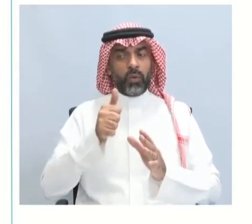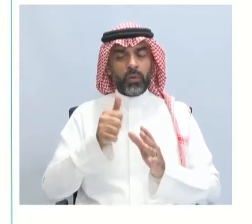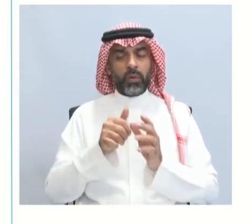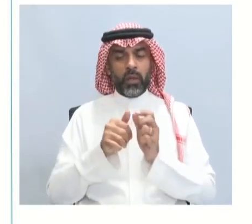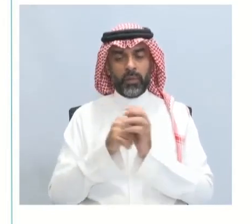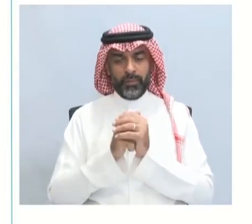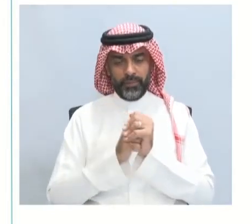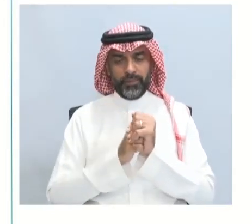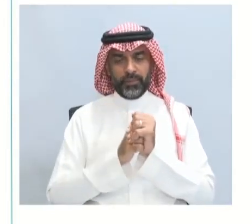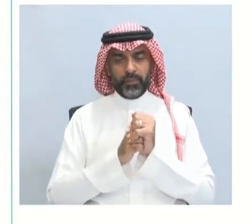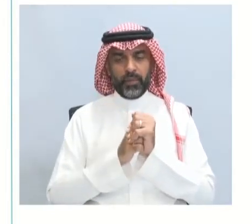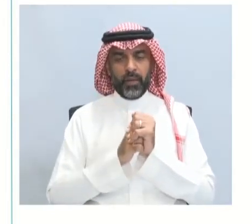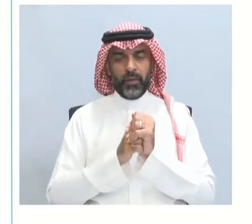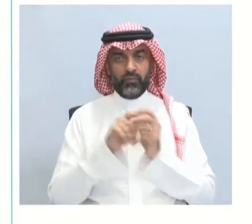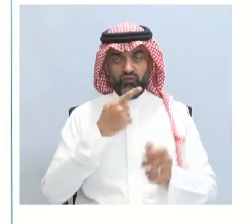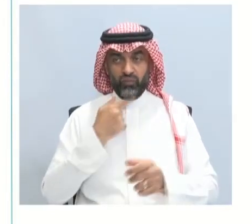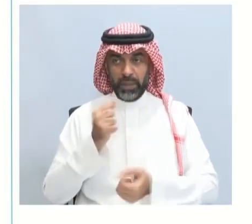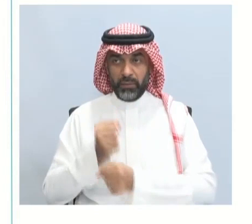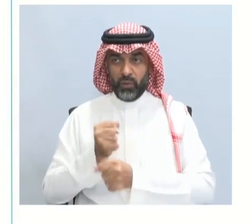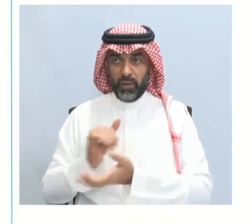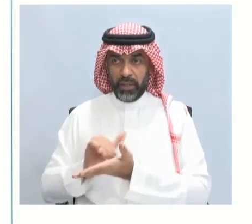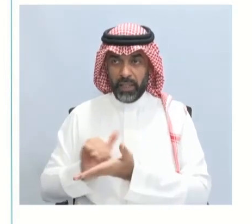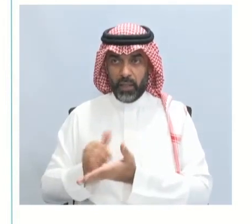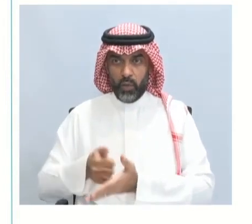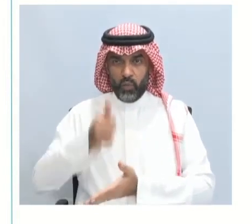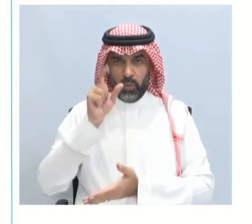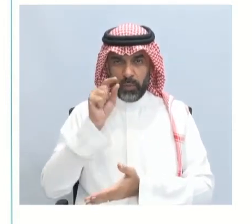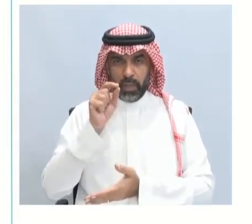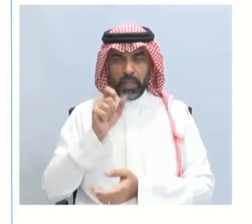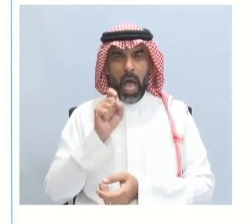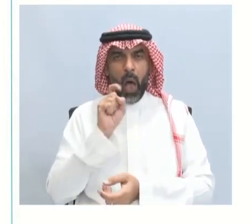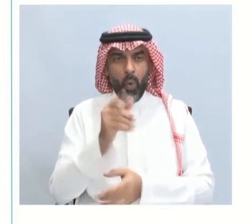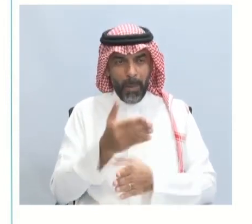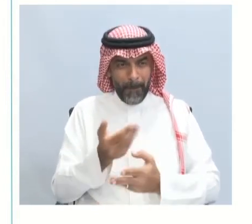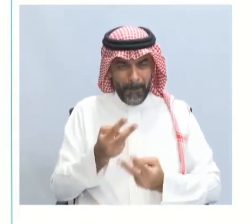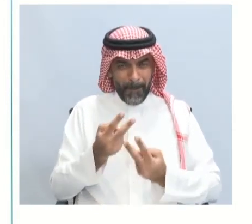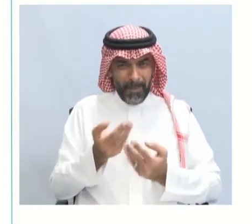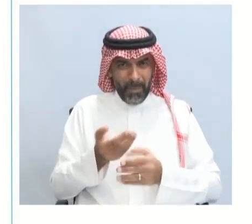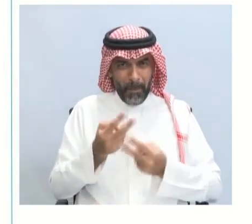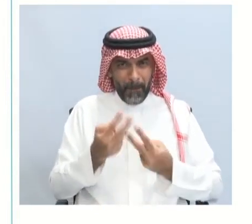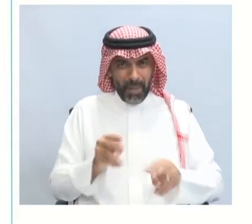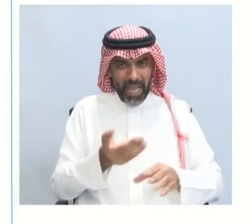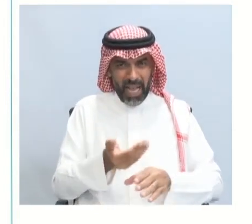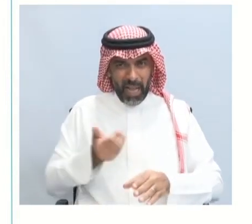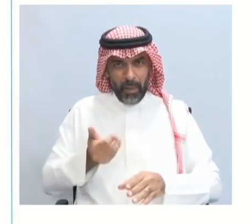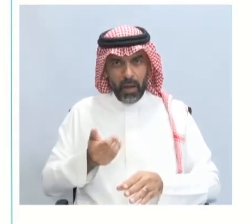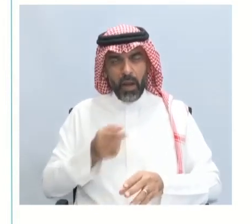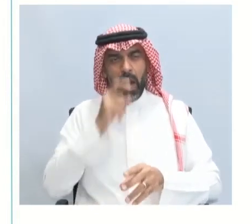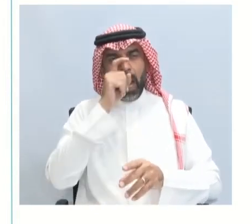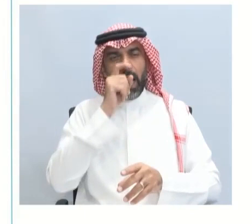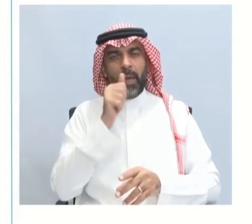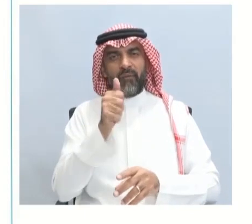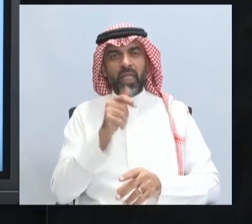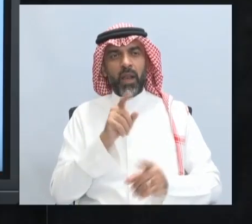او السكرتير مع الرئيس المباشر للتعرف عليه شخصيا لماذا يتعرف عليه ذكرنا ليعرف